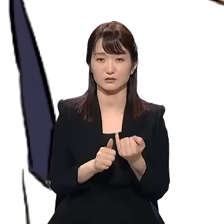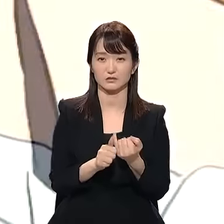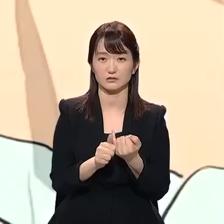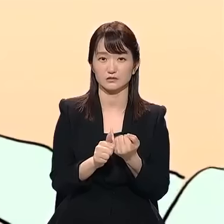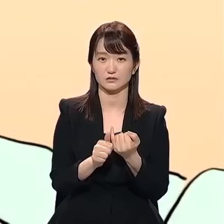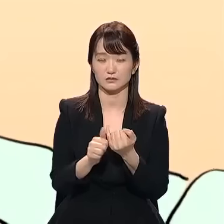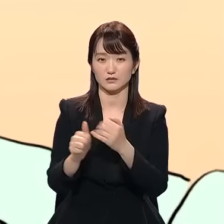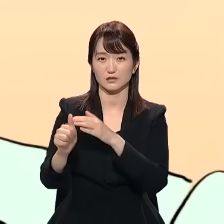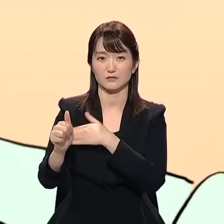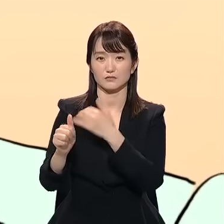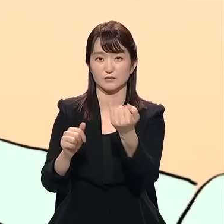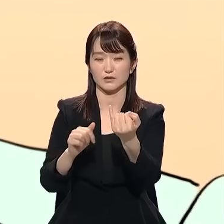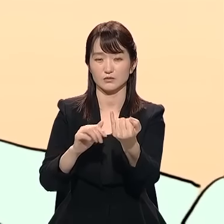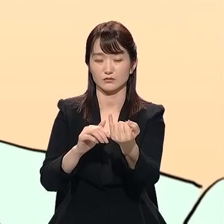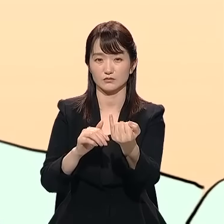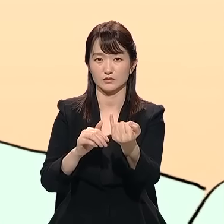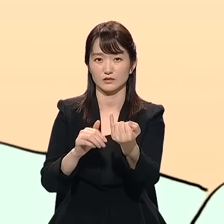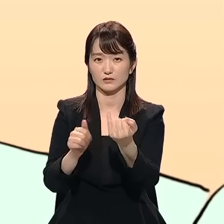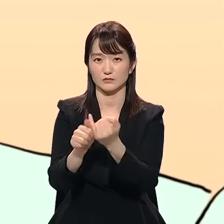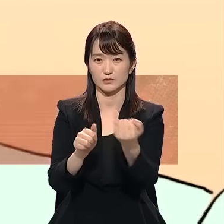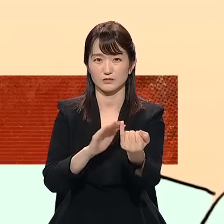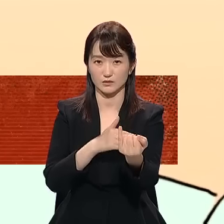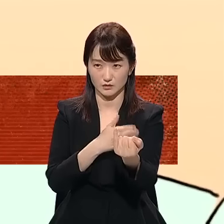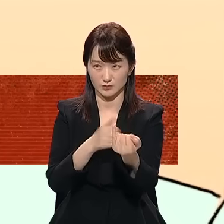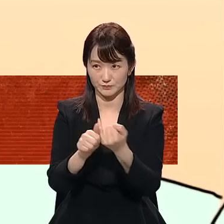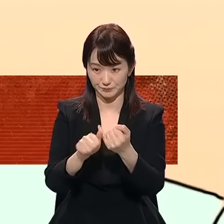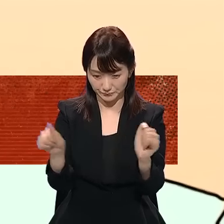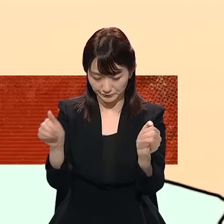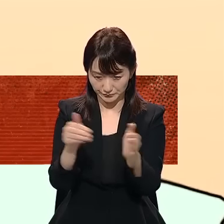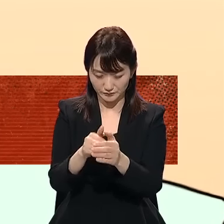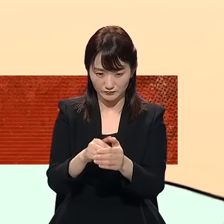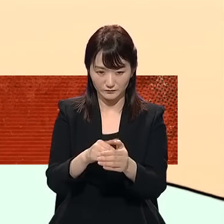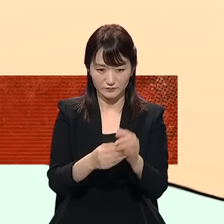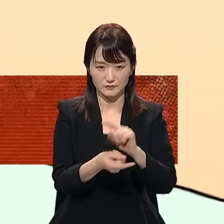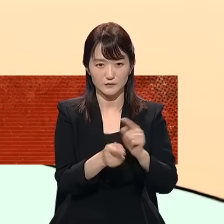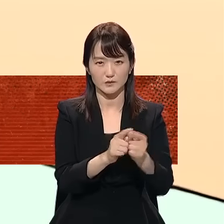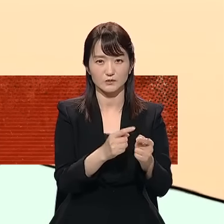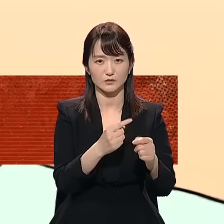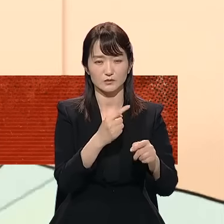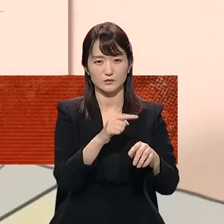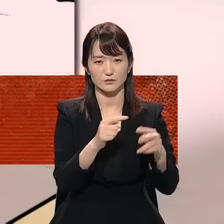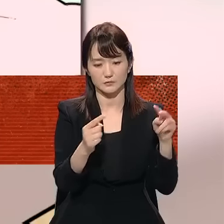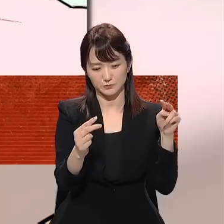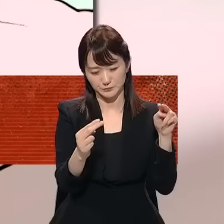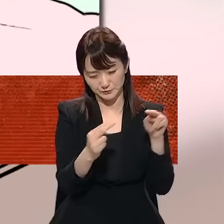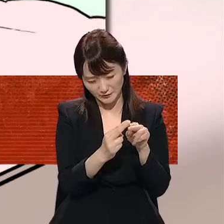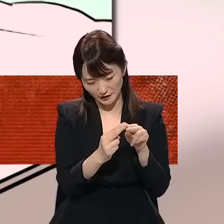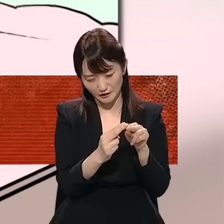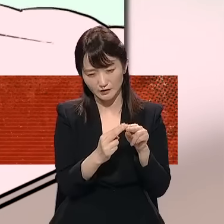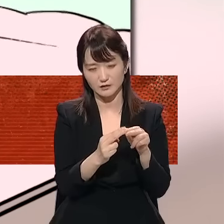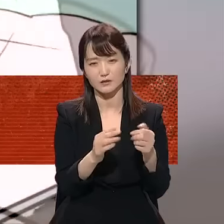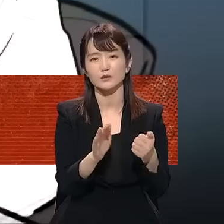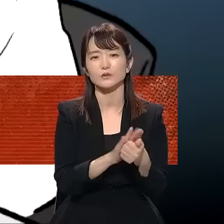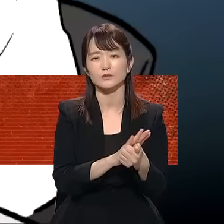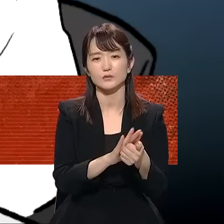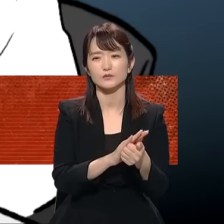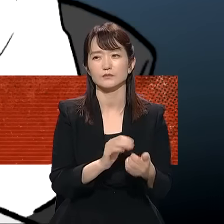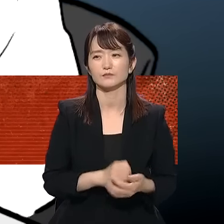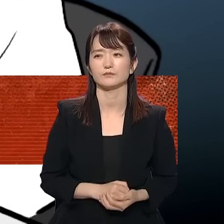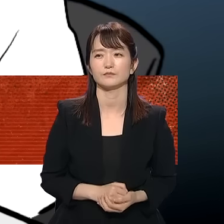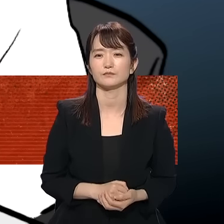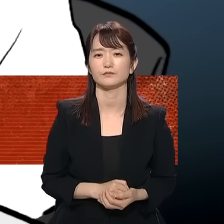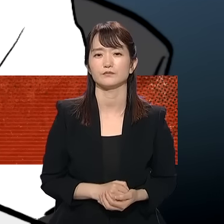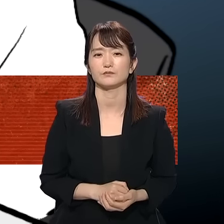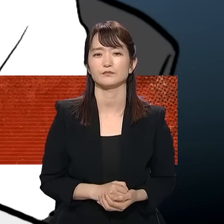경우였습니다 그래서인지 아내와 마음이 잘 맞았고 또 서로 잘 통해서 위로를 주고받았다고 하는데요 그러면서 점점 깊어진